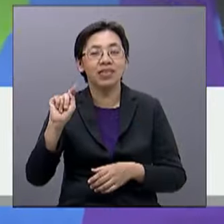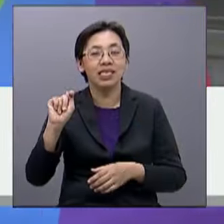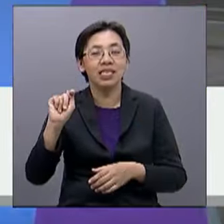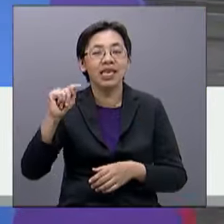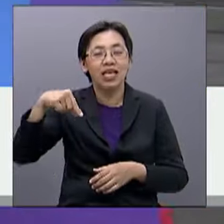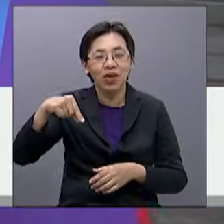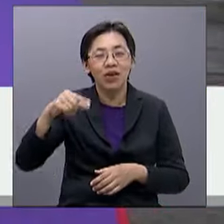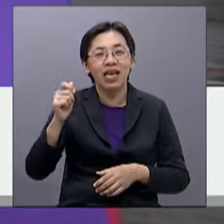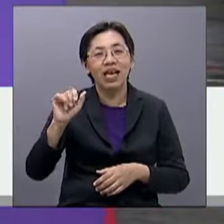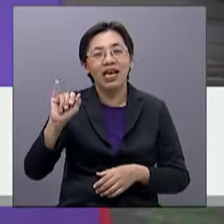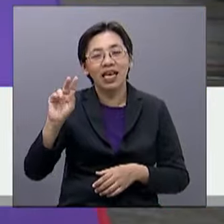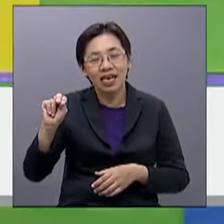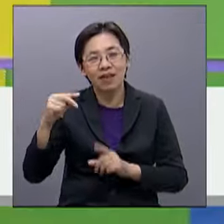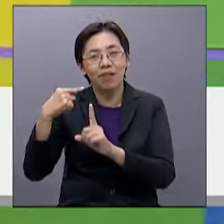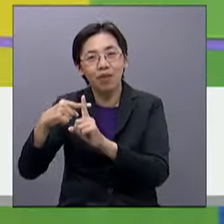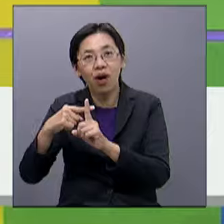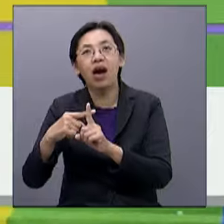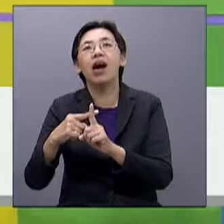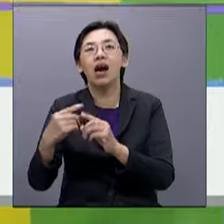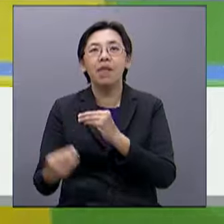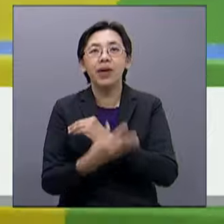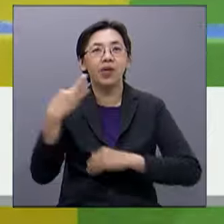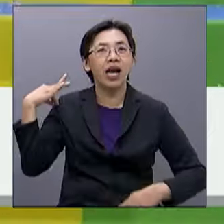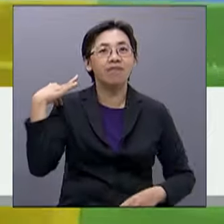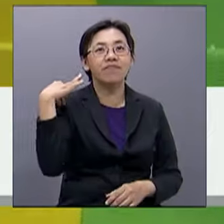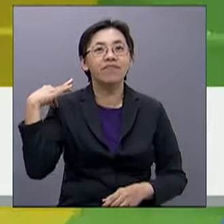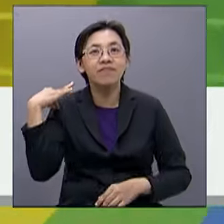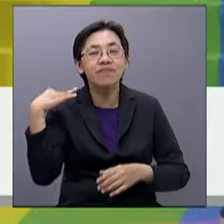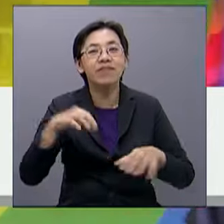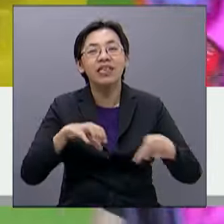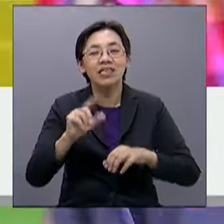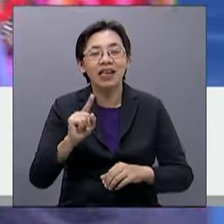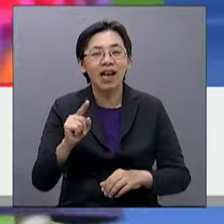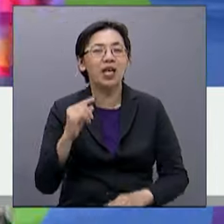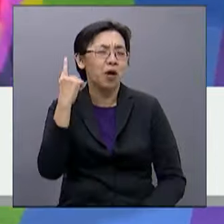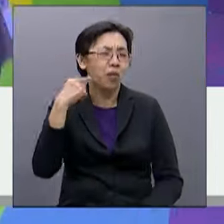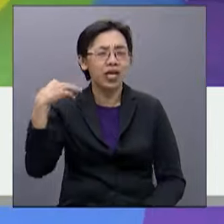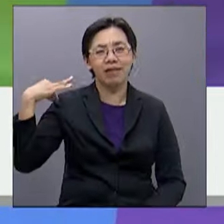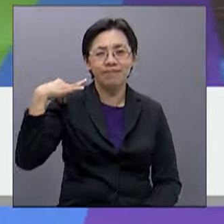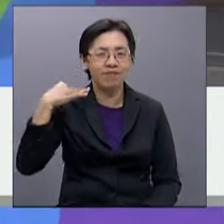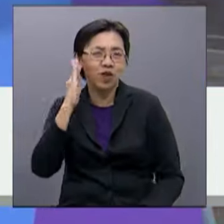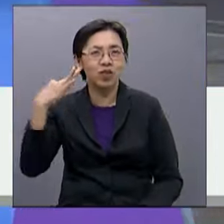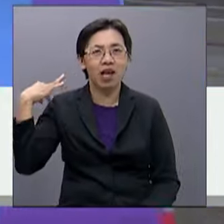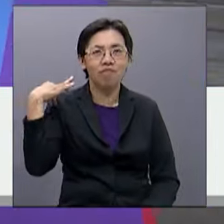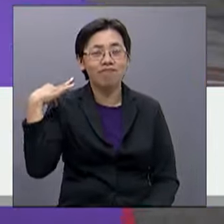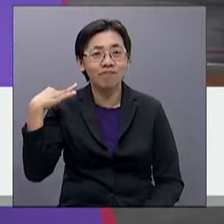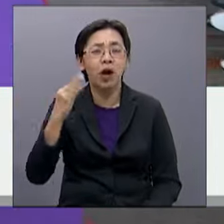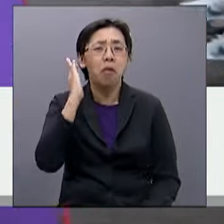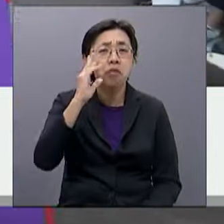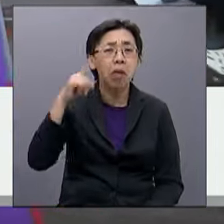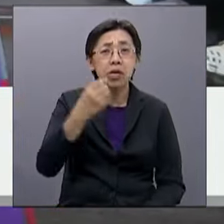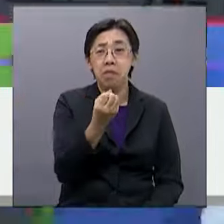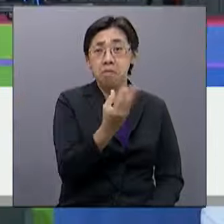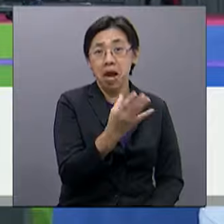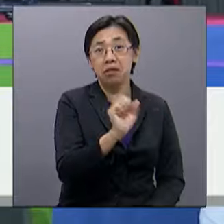LGBTQIAN+ ค่ะมีพื้นที่ในวงการนี้ด้วยจากที่เมื่อก่อนนายแบบนางแบบตัวหลักของแฟชั่นโชว์ค่ะมักจะเป็นหญิงชายซะเป็นส่วน